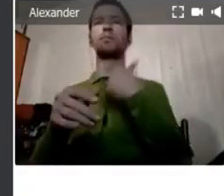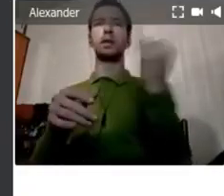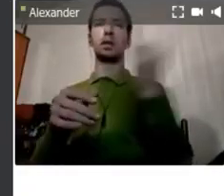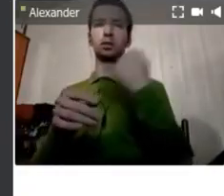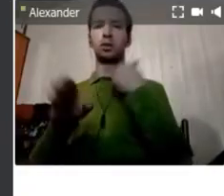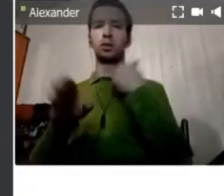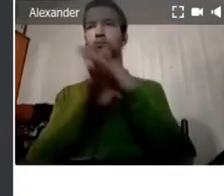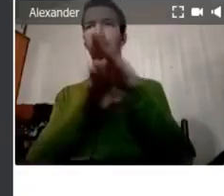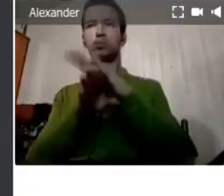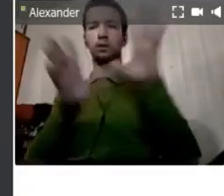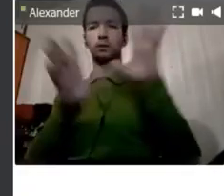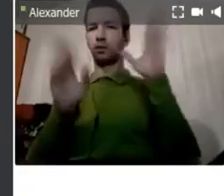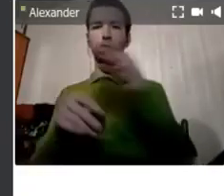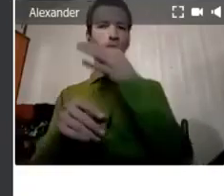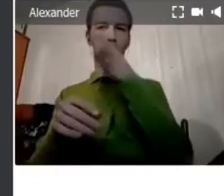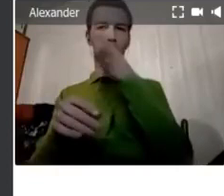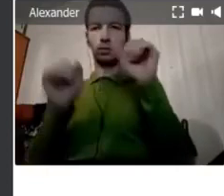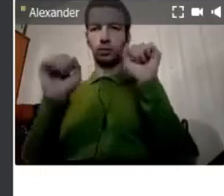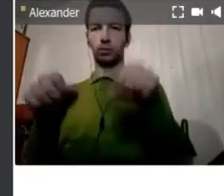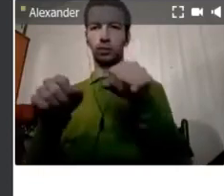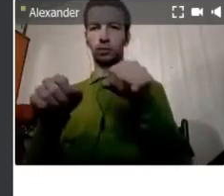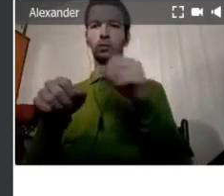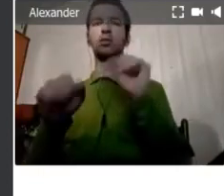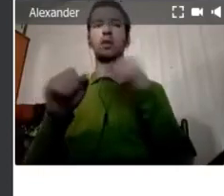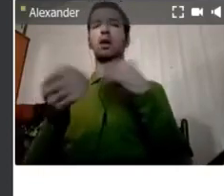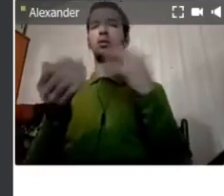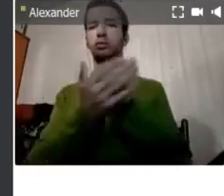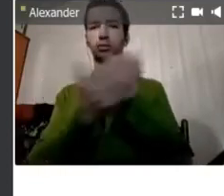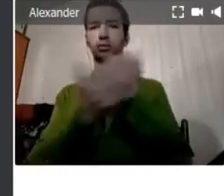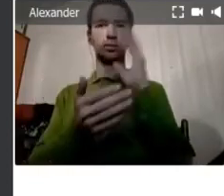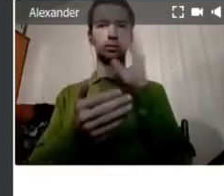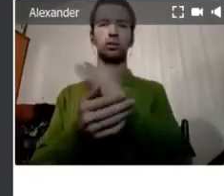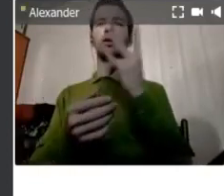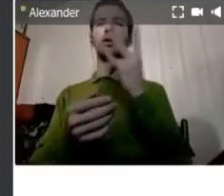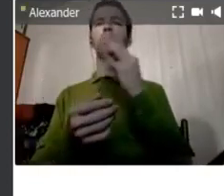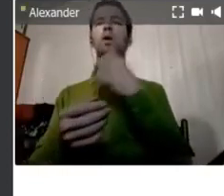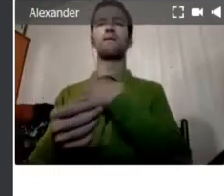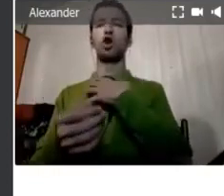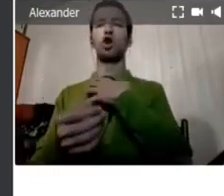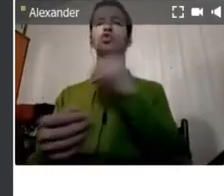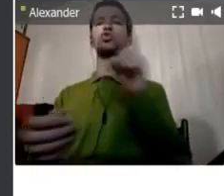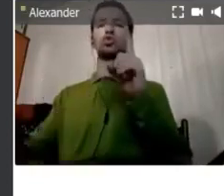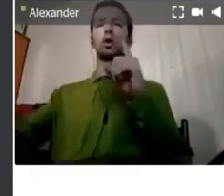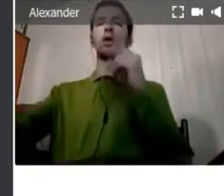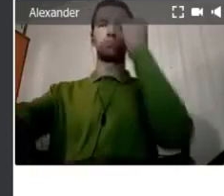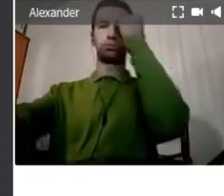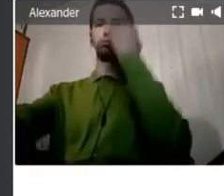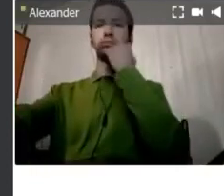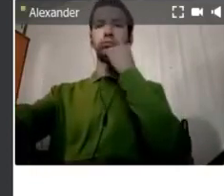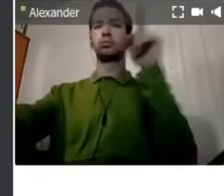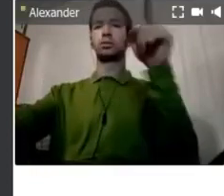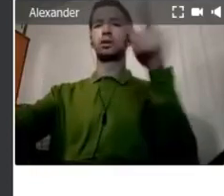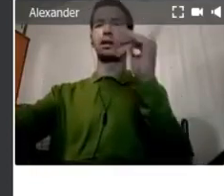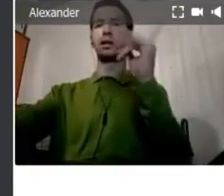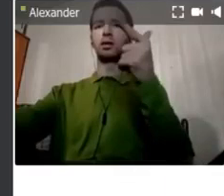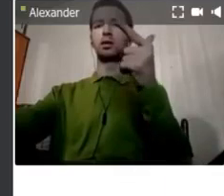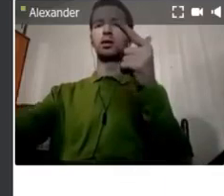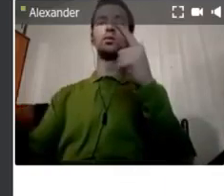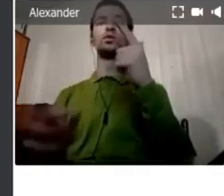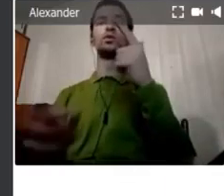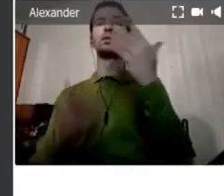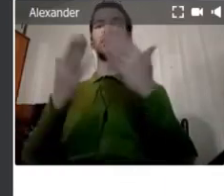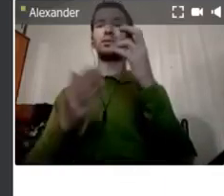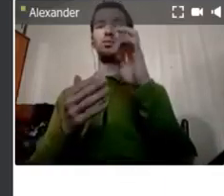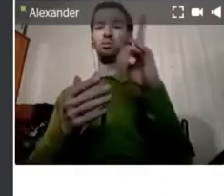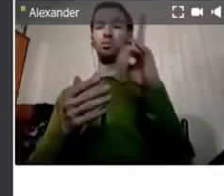ходил на какую-то, наверное, работу, да, что мне сложно представить сейчас, потому что я 7 лет здесь, и мне это как-то даже уже, я забыл, что это такое, да,